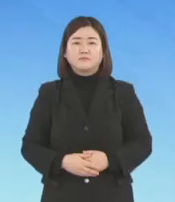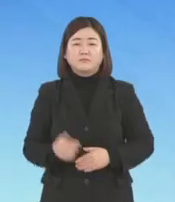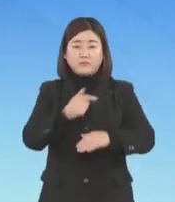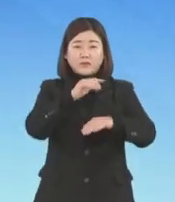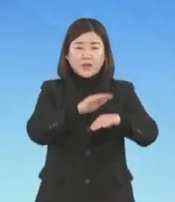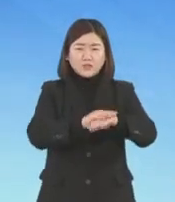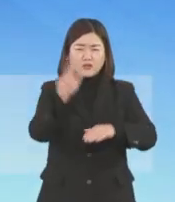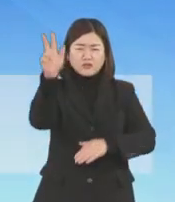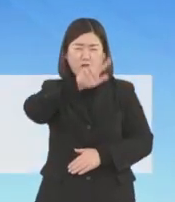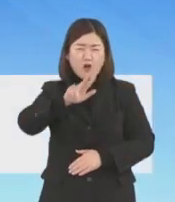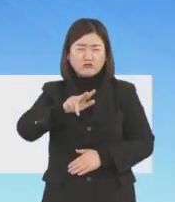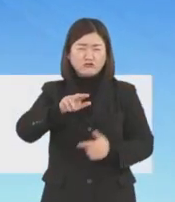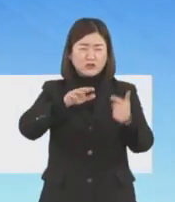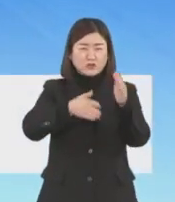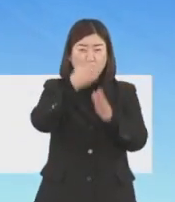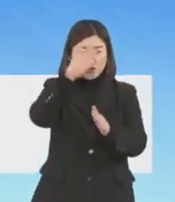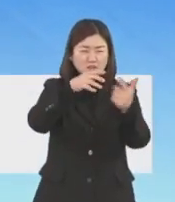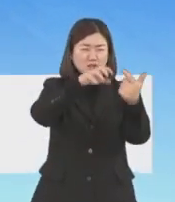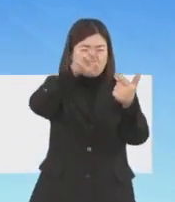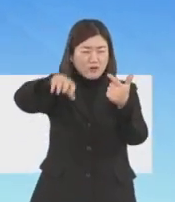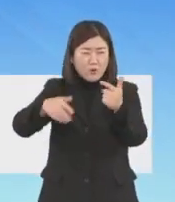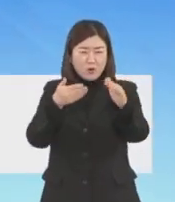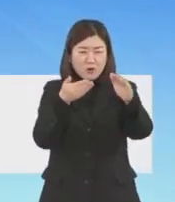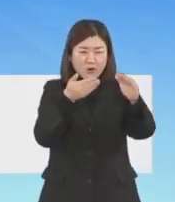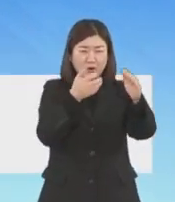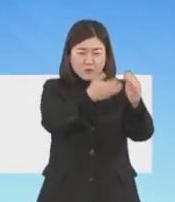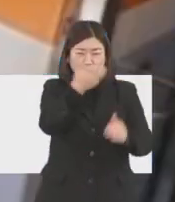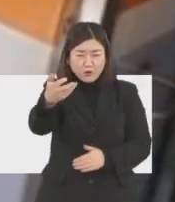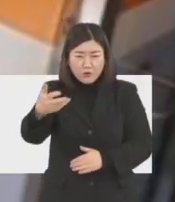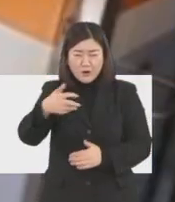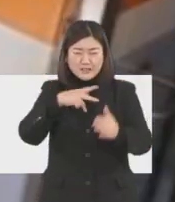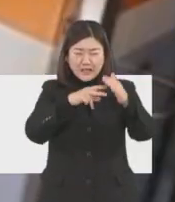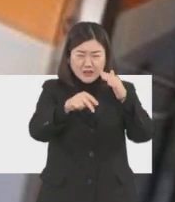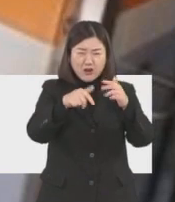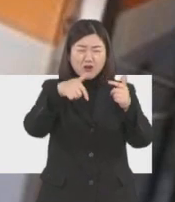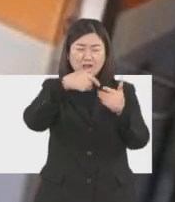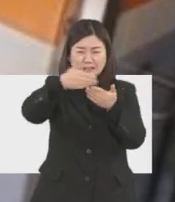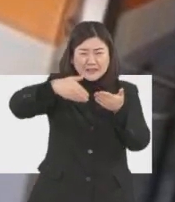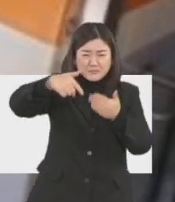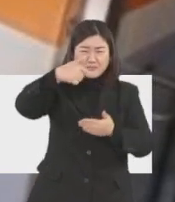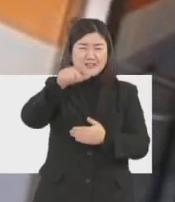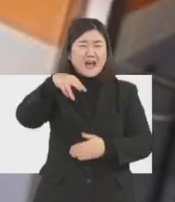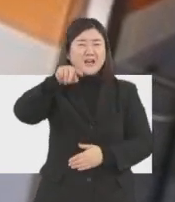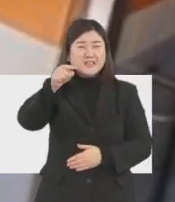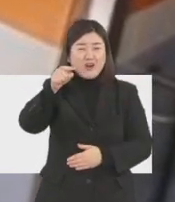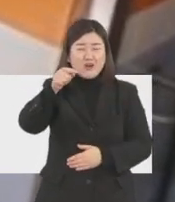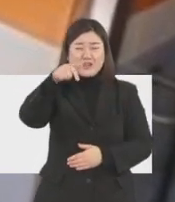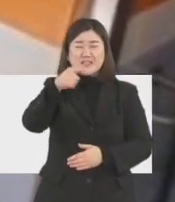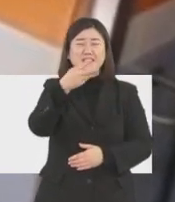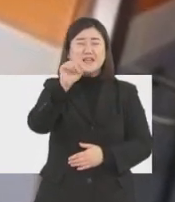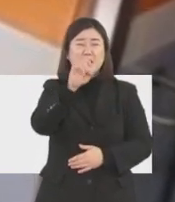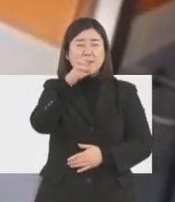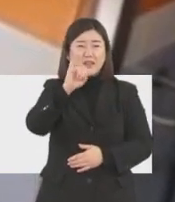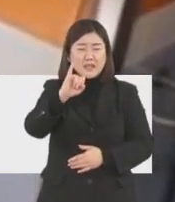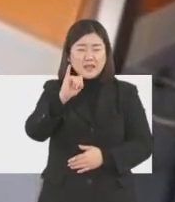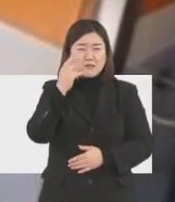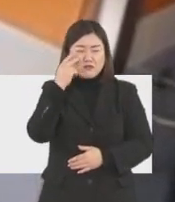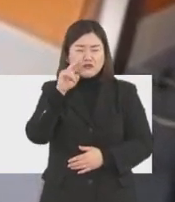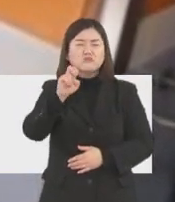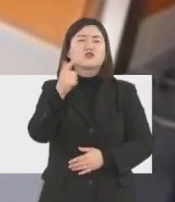대전 등 전국 6개 도시를 돌며 지하철의 일종의 낙서인 그라피티를 하고 도주한 외국인 남성 2명 중 미국인